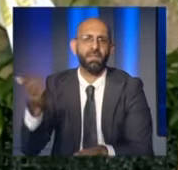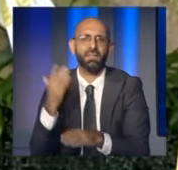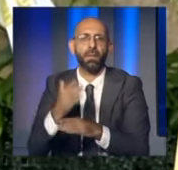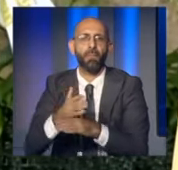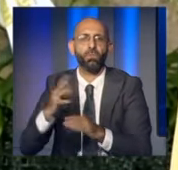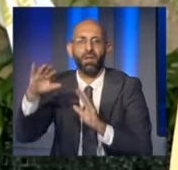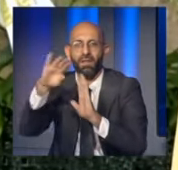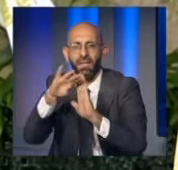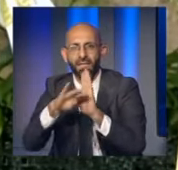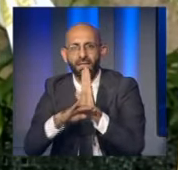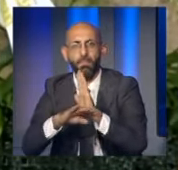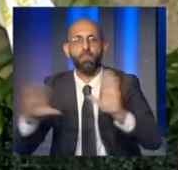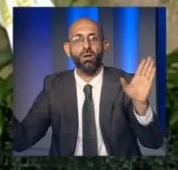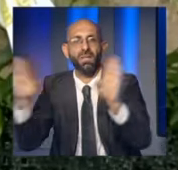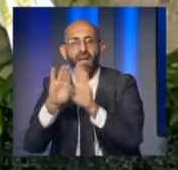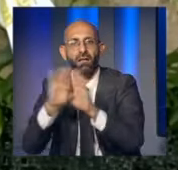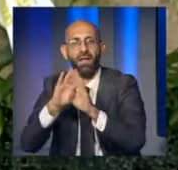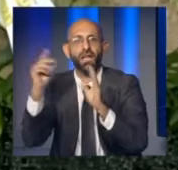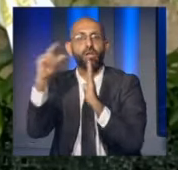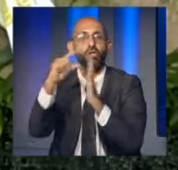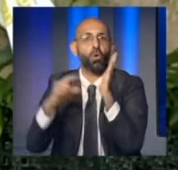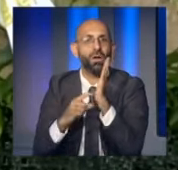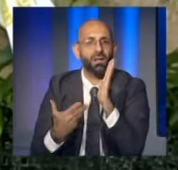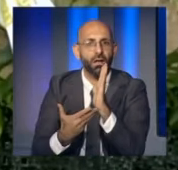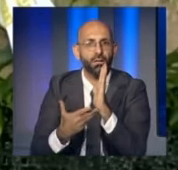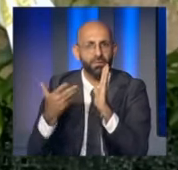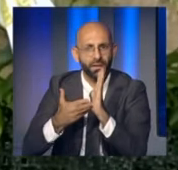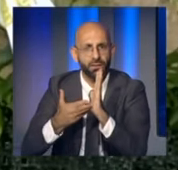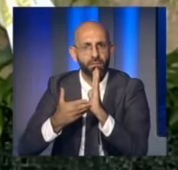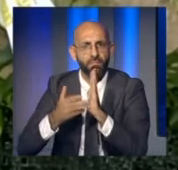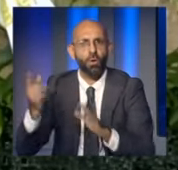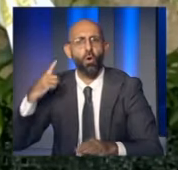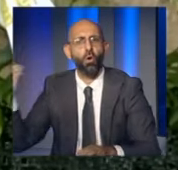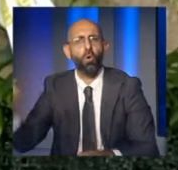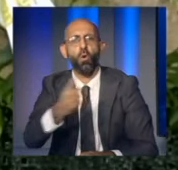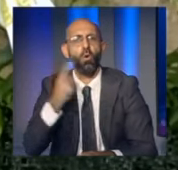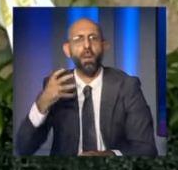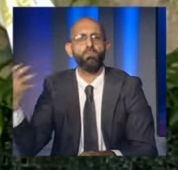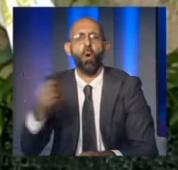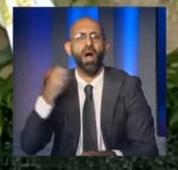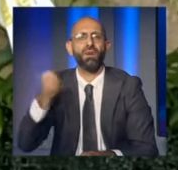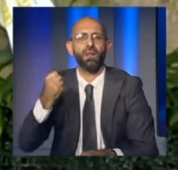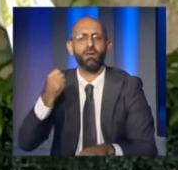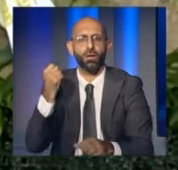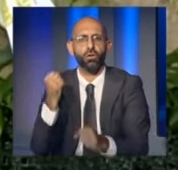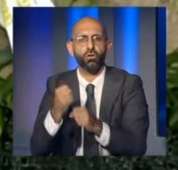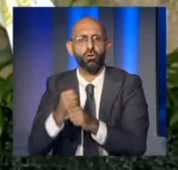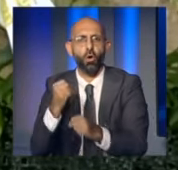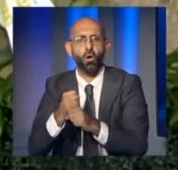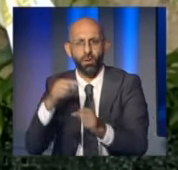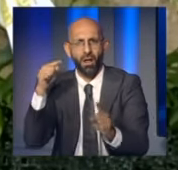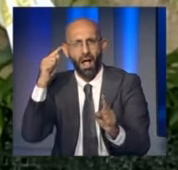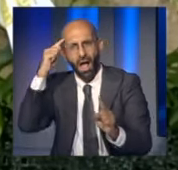فلا يوجد بالنسبة إلينا أي سبب مبرر